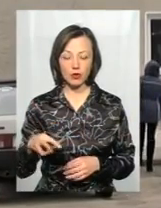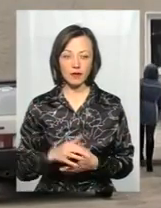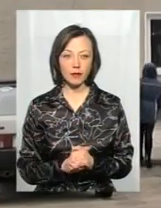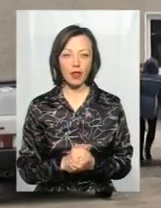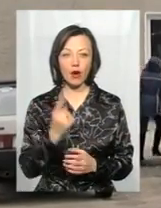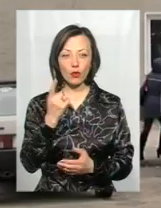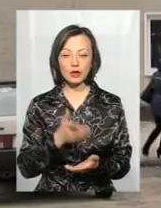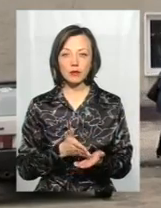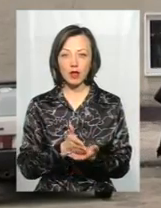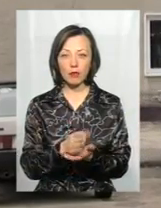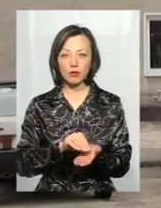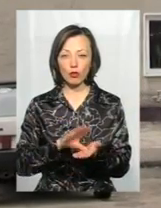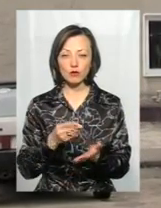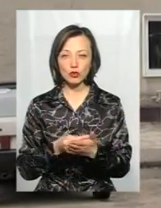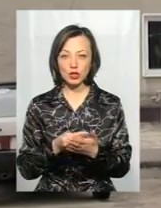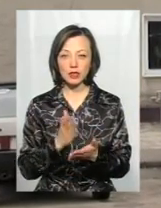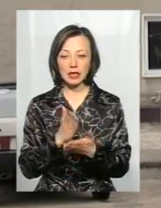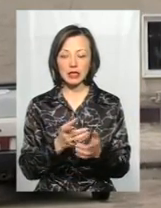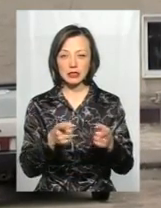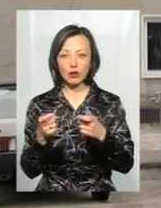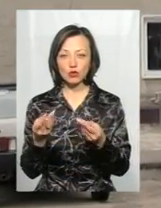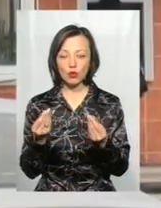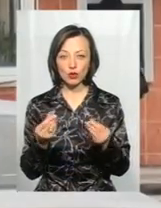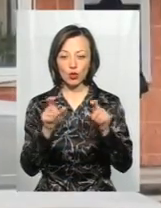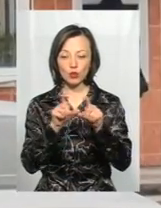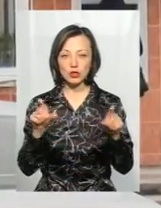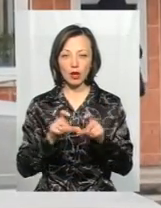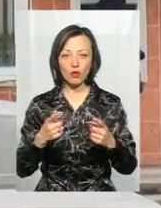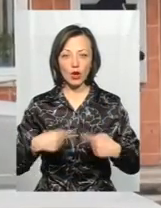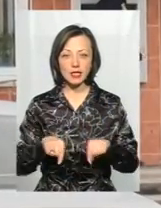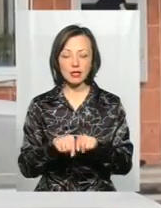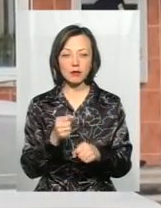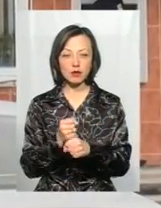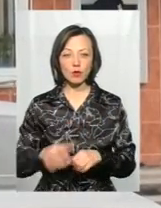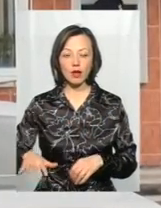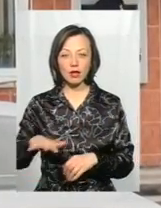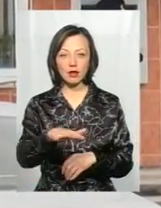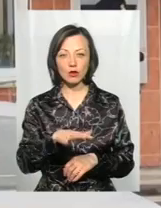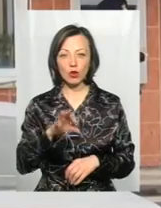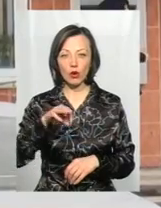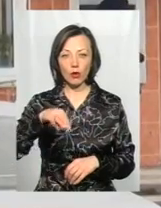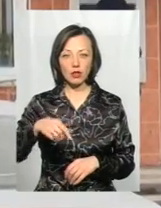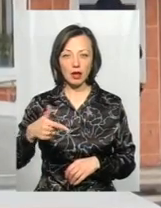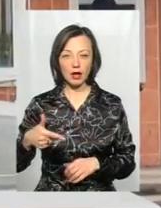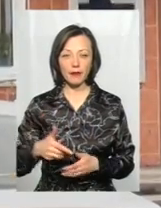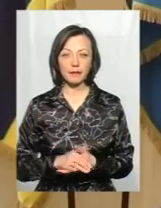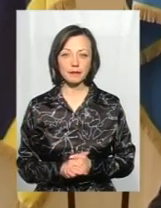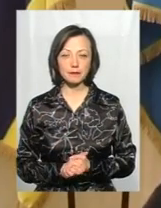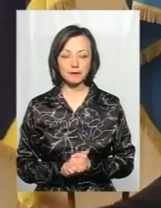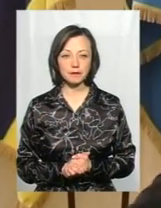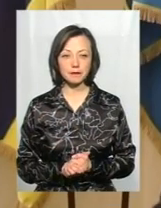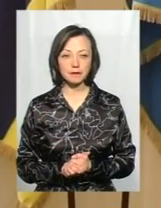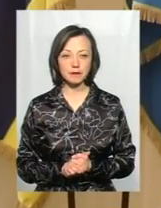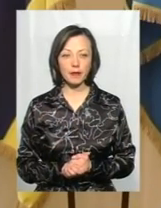з напрямків наповнення бюджету є залучення коштів, установ і організацій, котрі працюють на території об'єднаної територіальної громади.